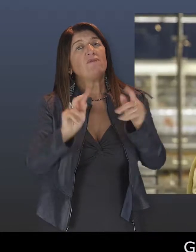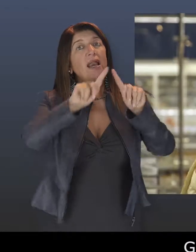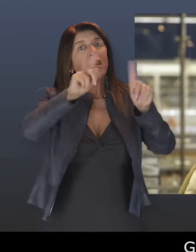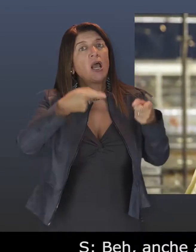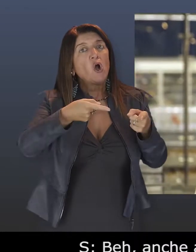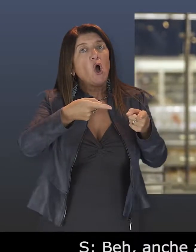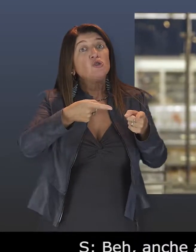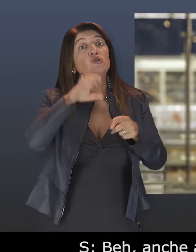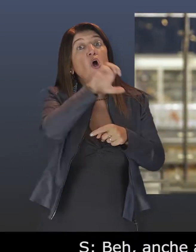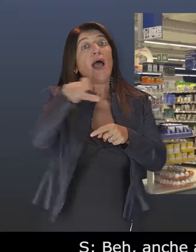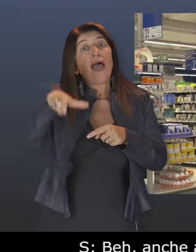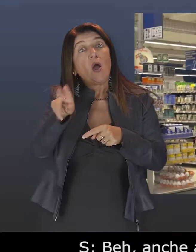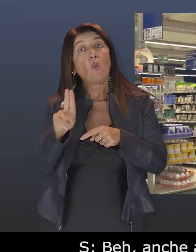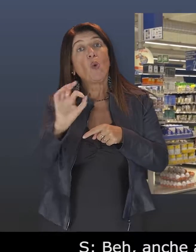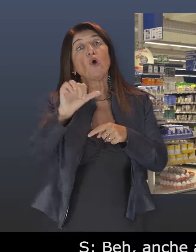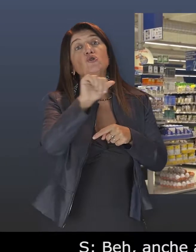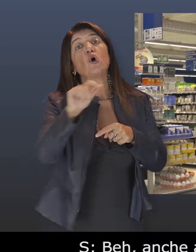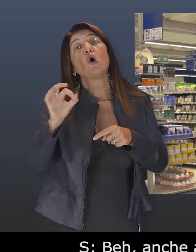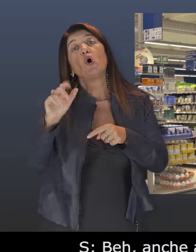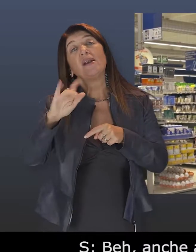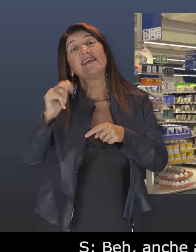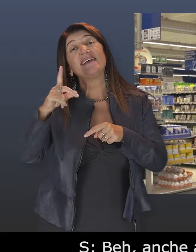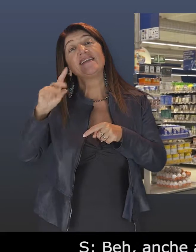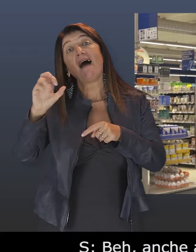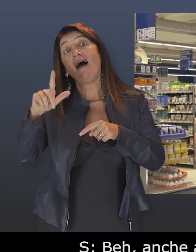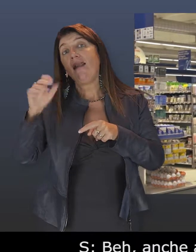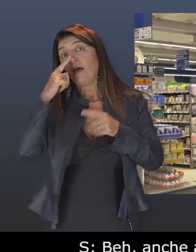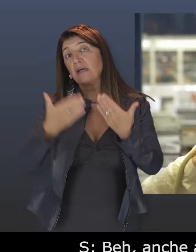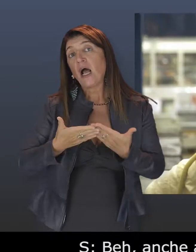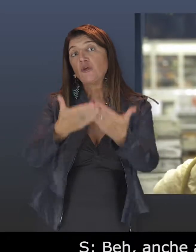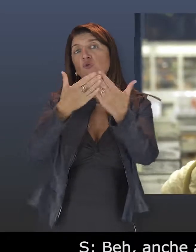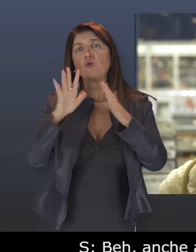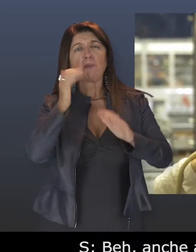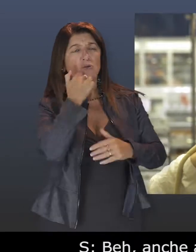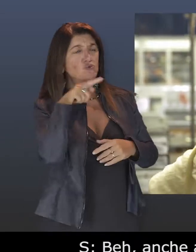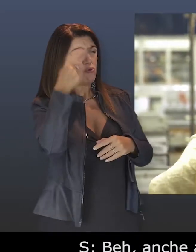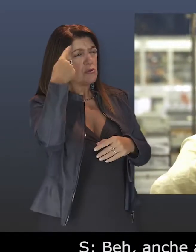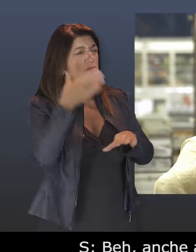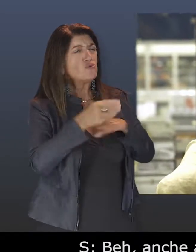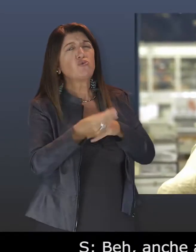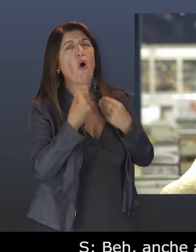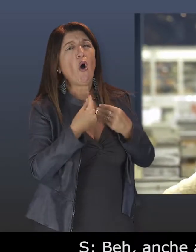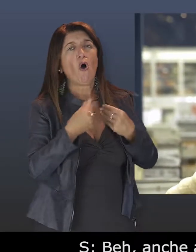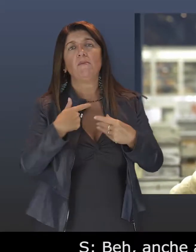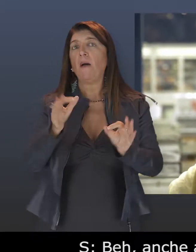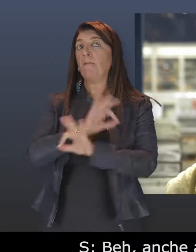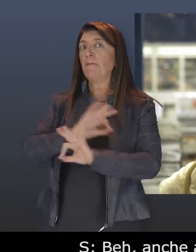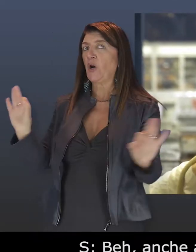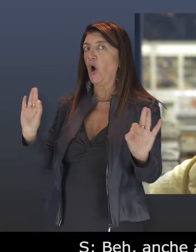queste cose? Beh, anche a me mi ci è voluto un po' di tempo, Però poi ho capito che la migliore soluzione è l'etichetta